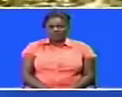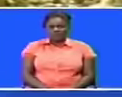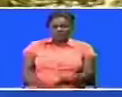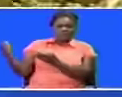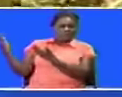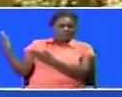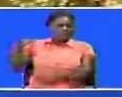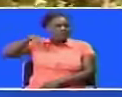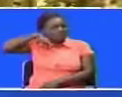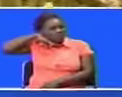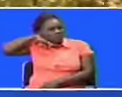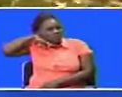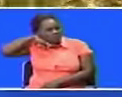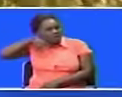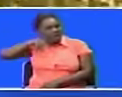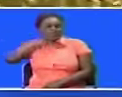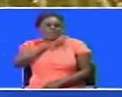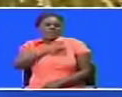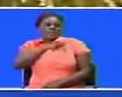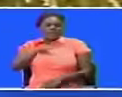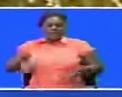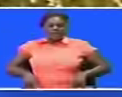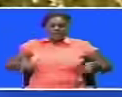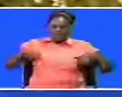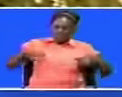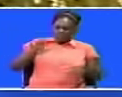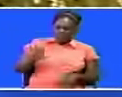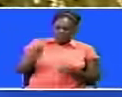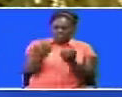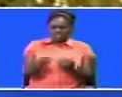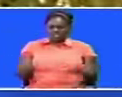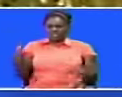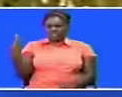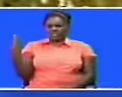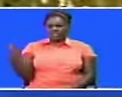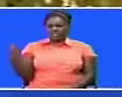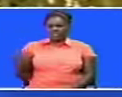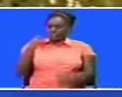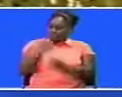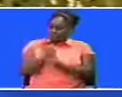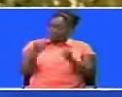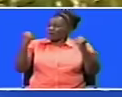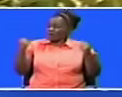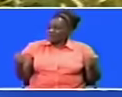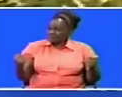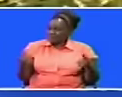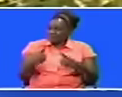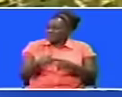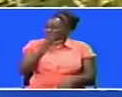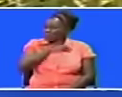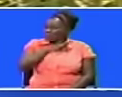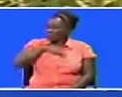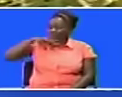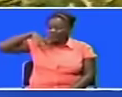Hawa mbwa ndio humlisha na kumvisha Kagombe, mkewe na wana wao watatu. Ni kazi ngumu, lakini anasema faida ya